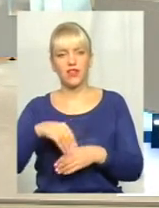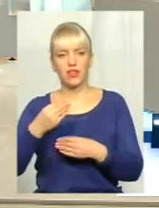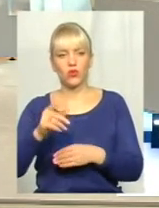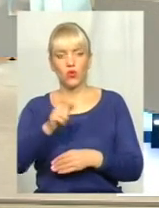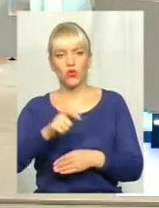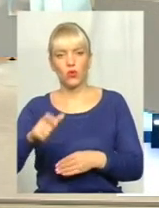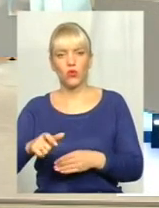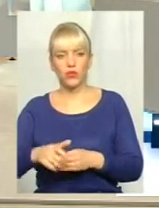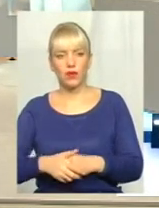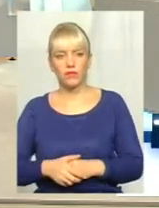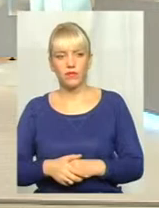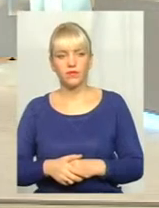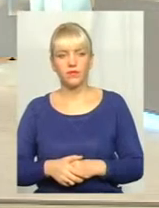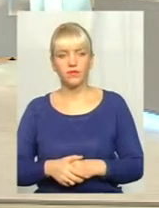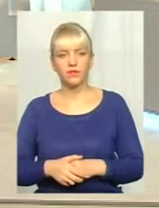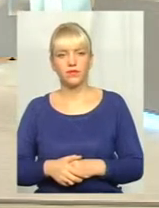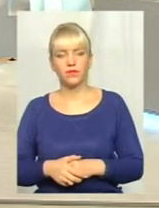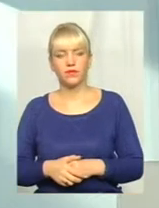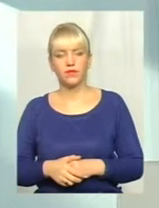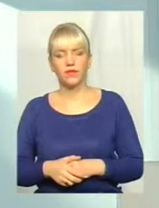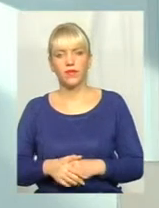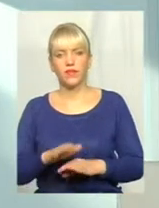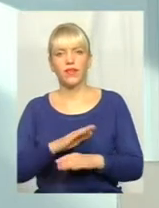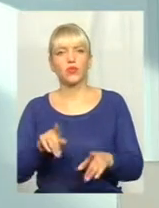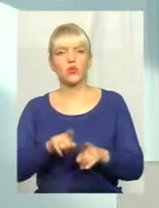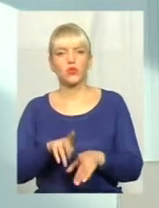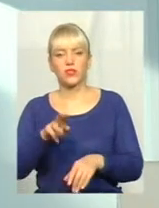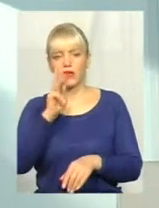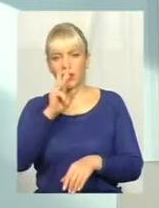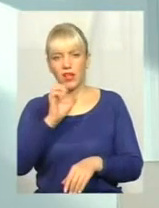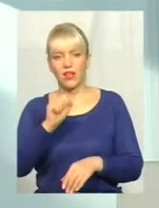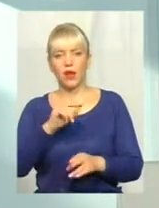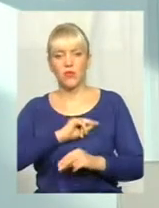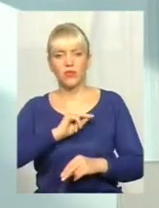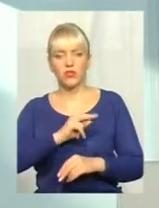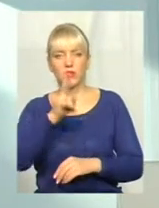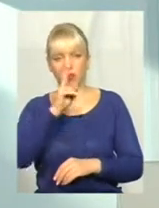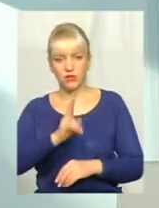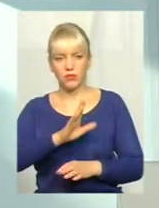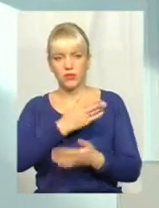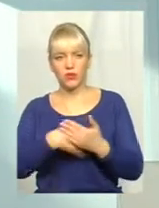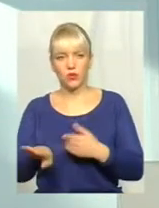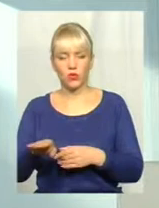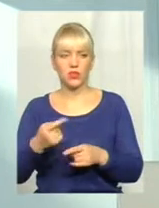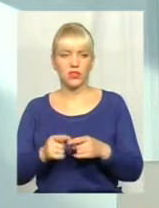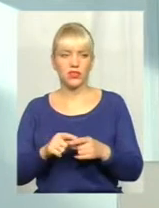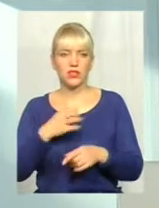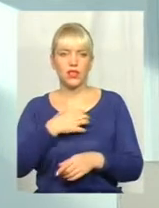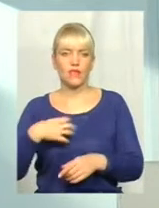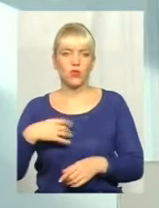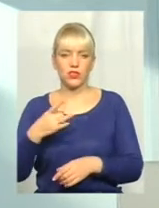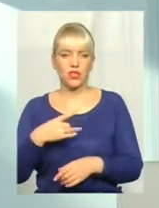людям не то, що заробітні плати, попрацювали два місяці і уходять. Це є Славутський